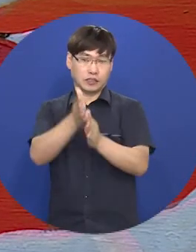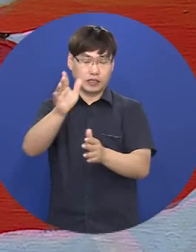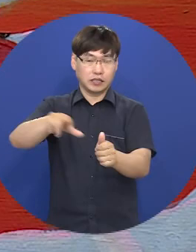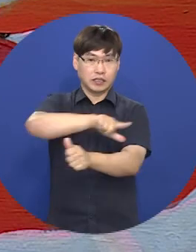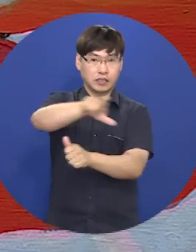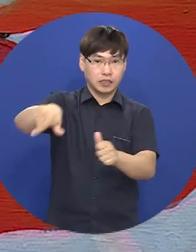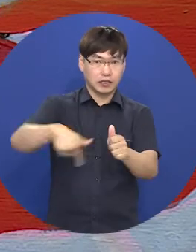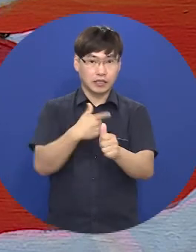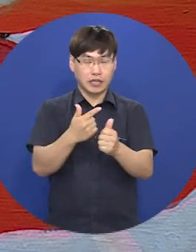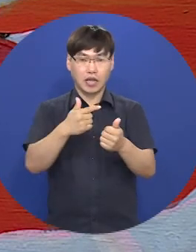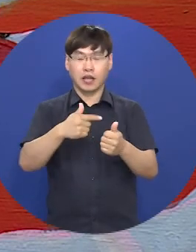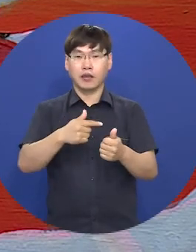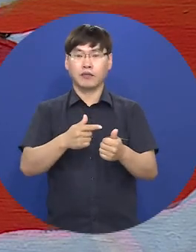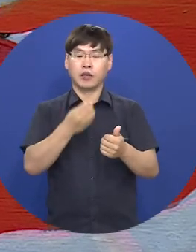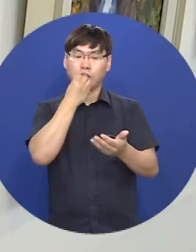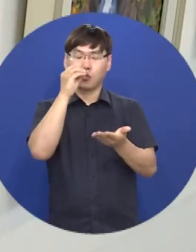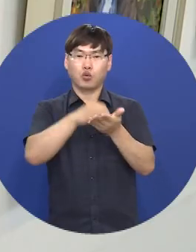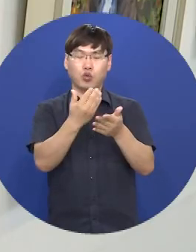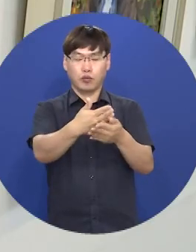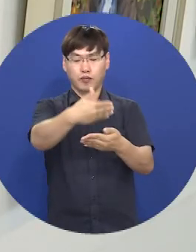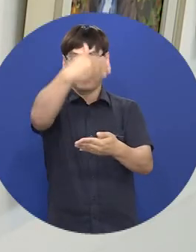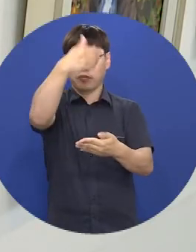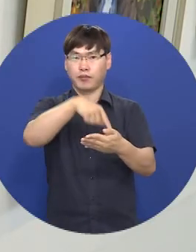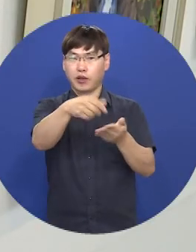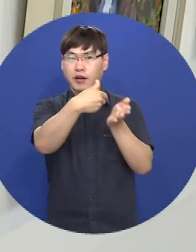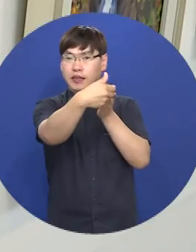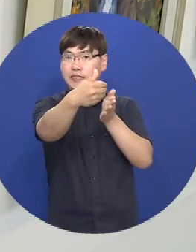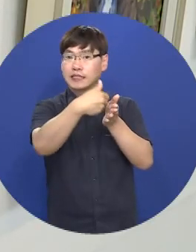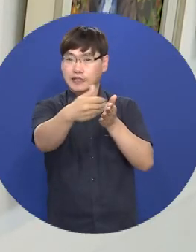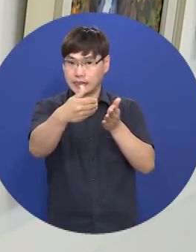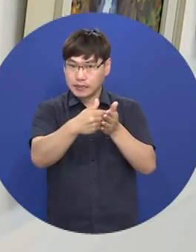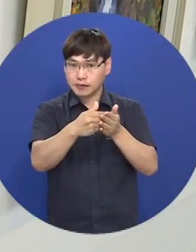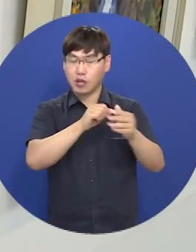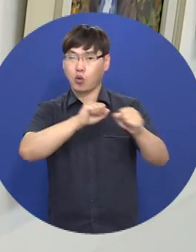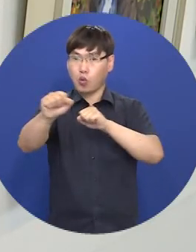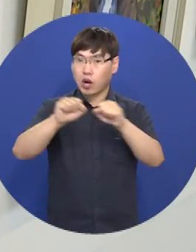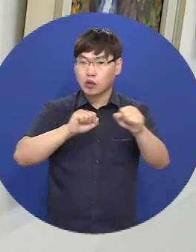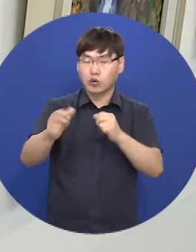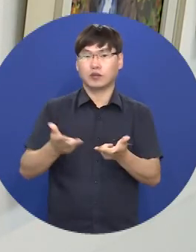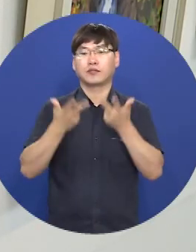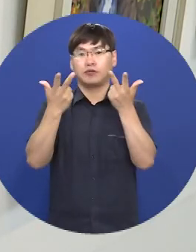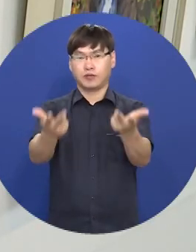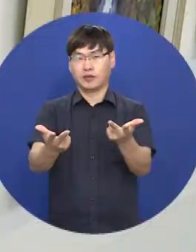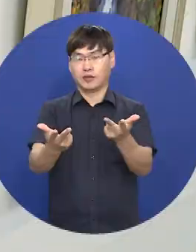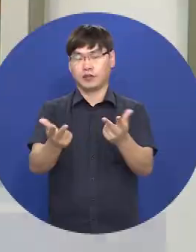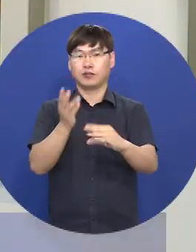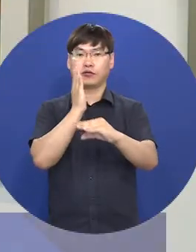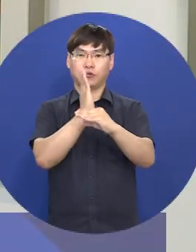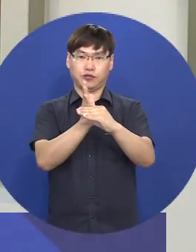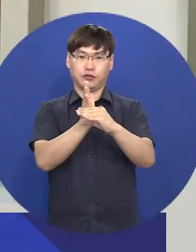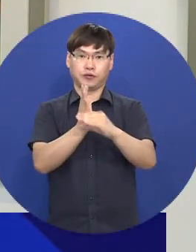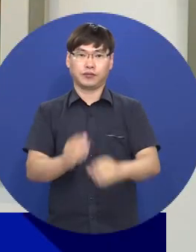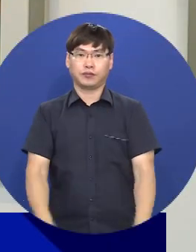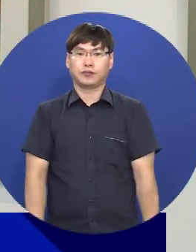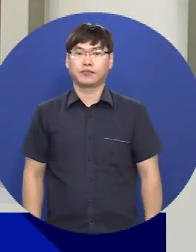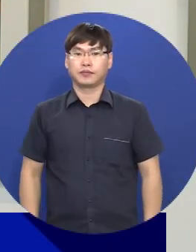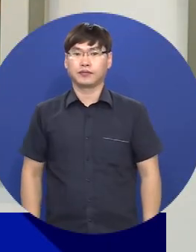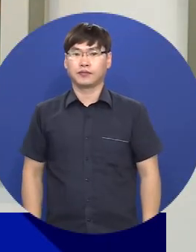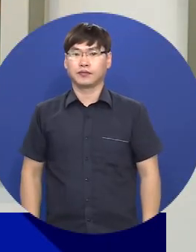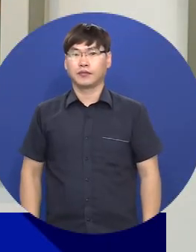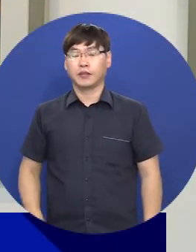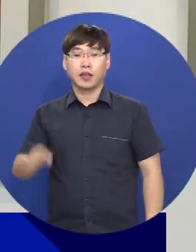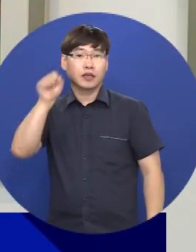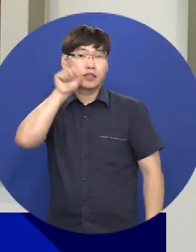자원봉사로 벽화를 그리는 등 진부 환경 개선에도 일조를 해오고 있습니다. 이 그룹이